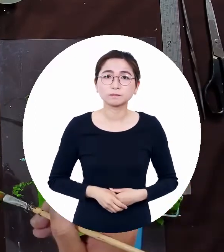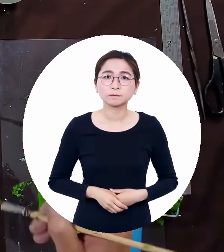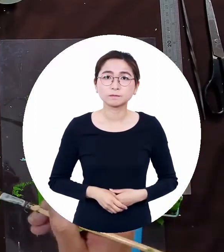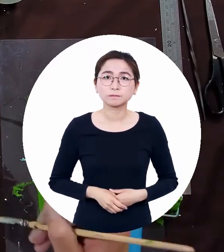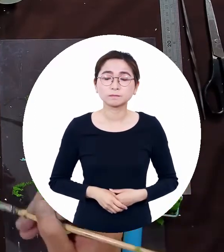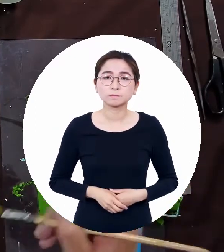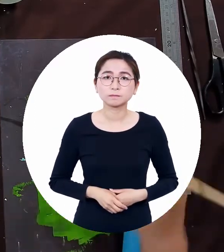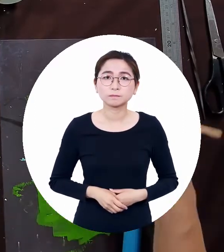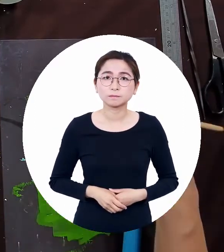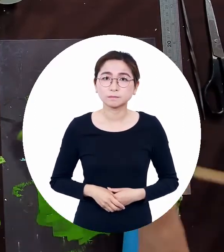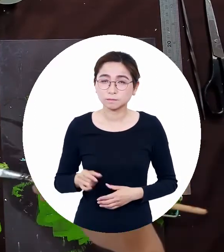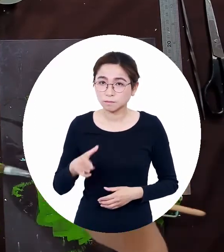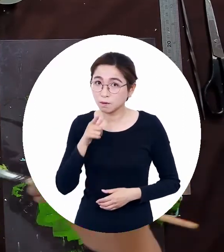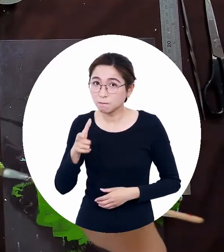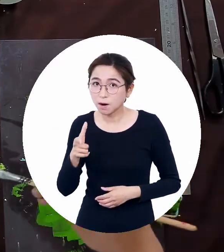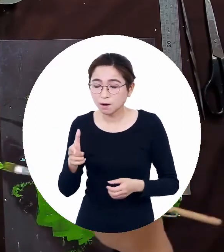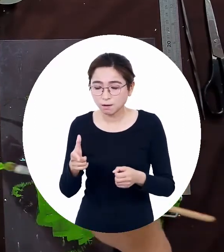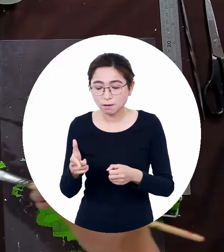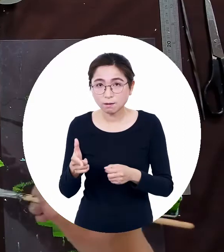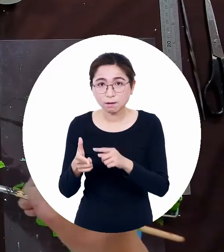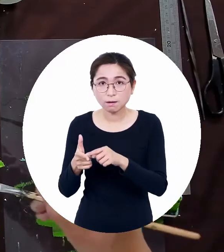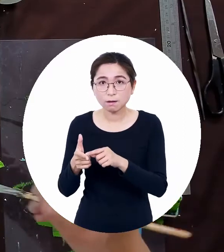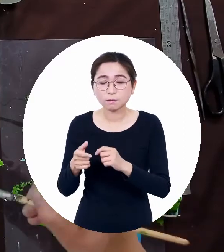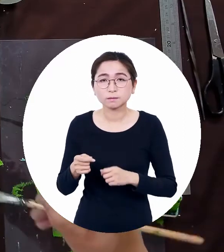嘢。咁咪落啲顏色筆落去。